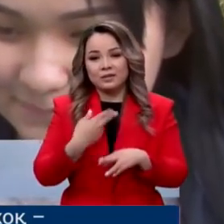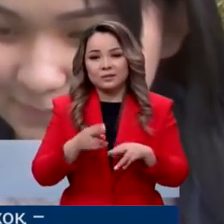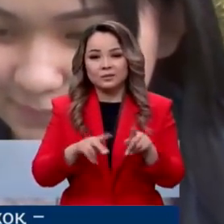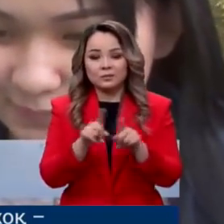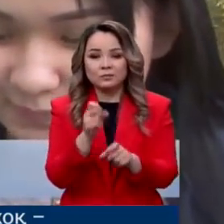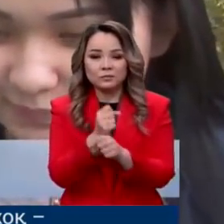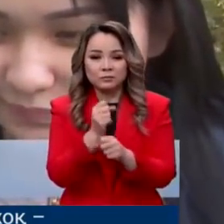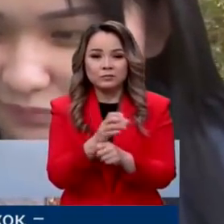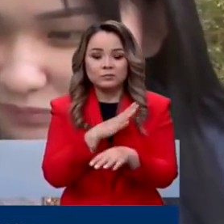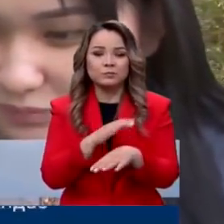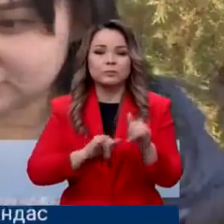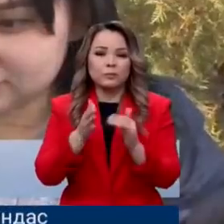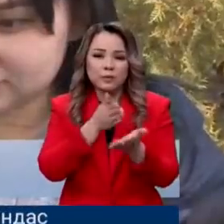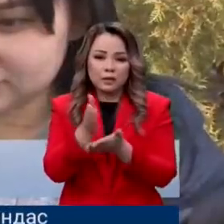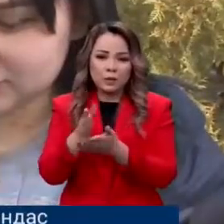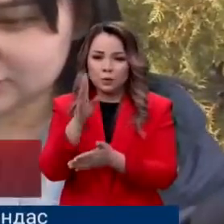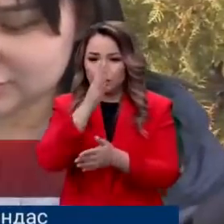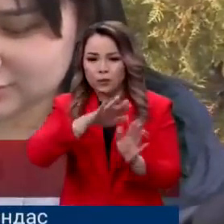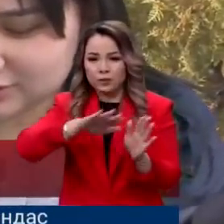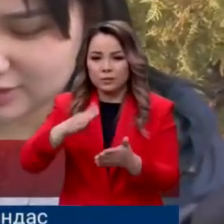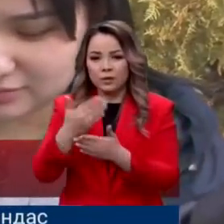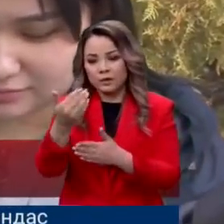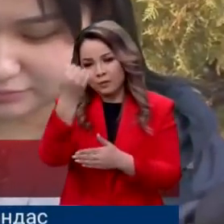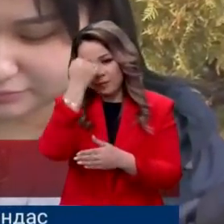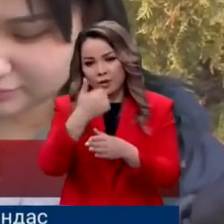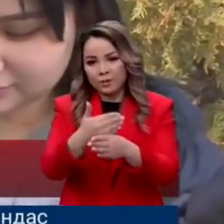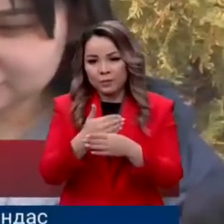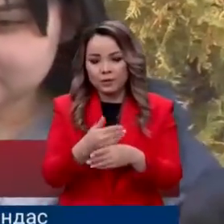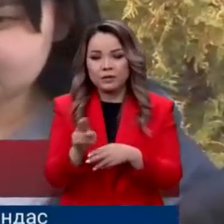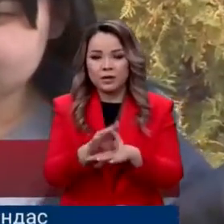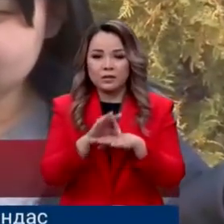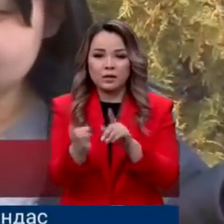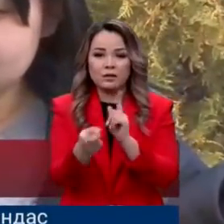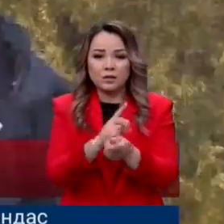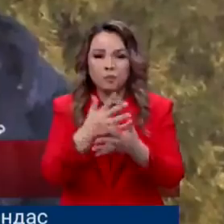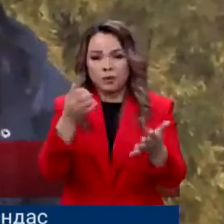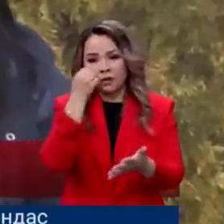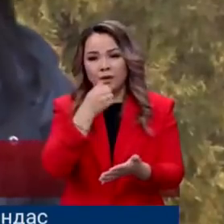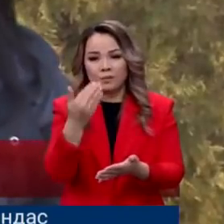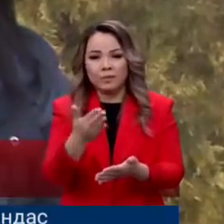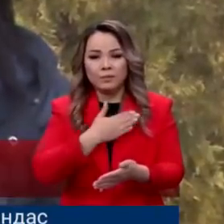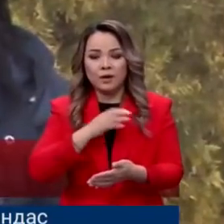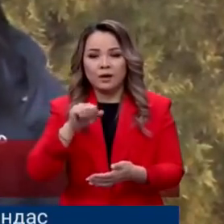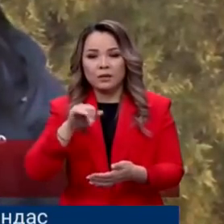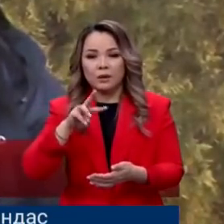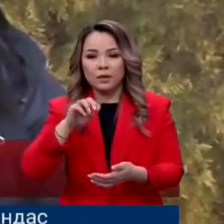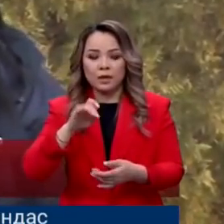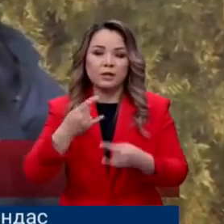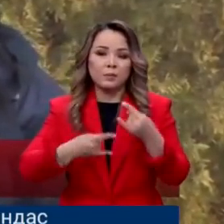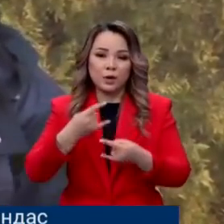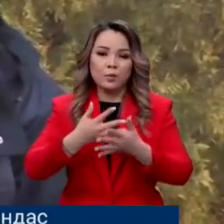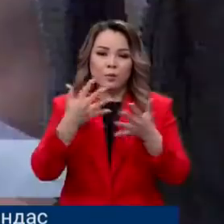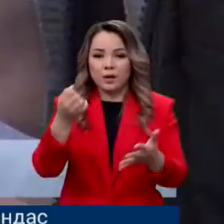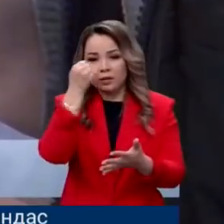жүгіріп жасай алмады. Қанша жерге барып. Мен сіздердің арқаңызды сүріп отырмын. Көп көп рахмет. Мен Атамекен бизнес арнасына